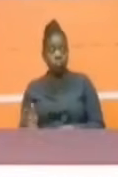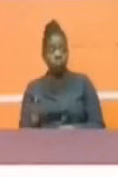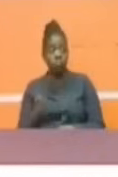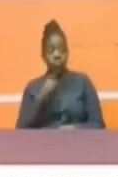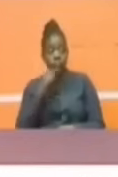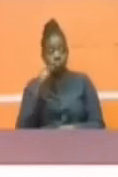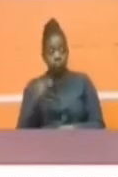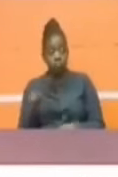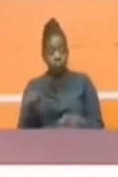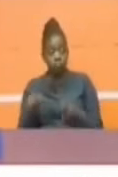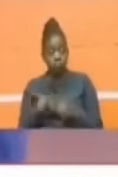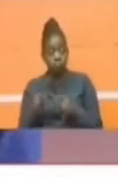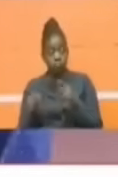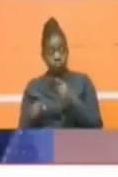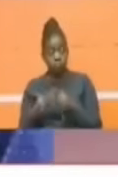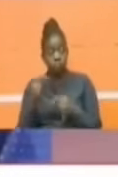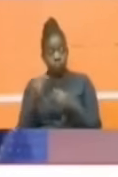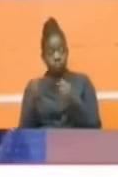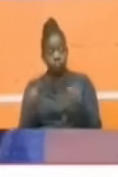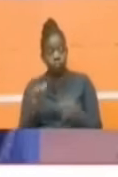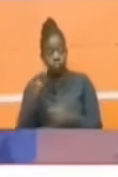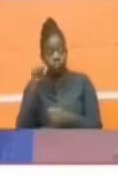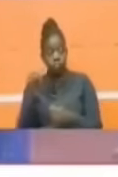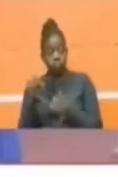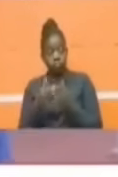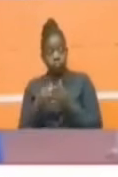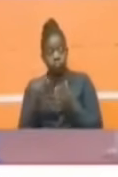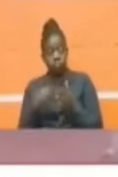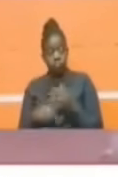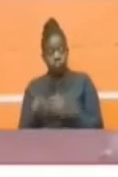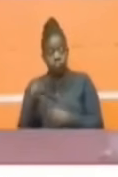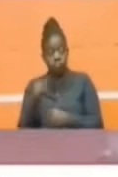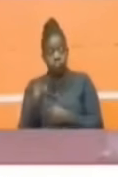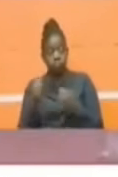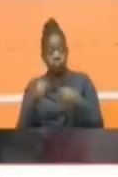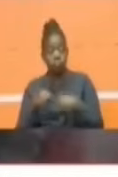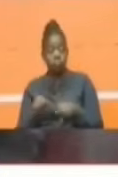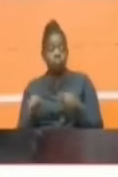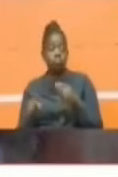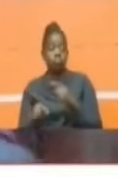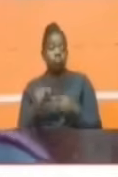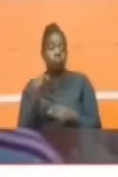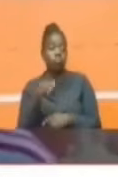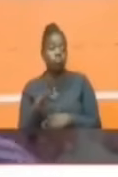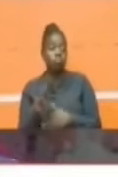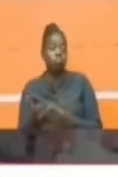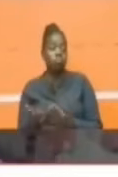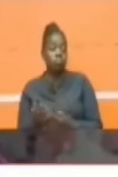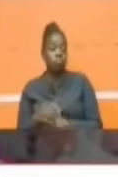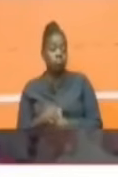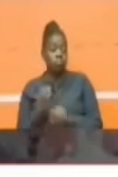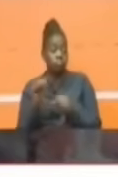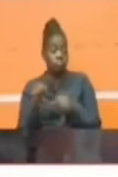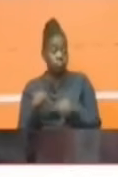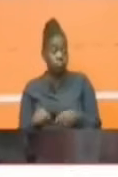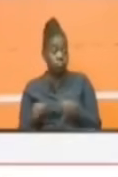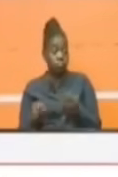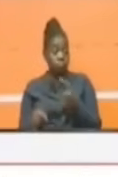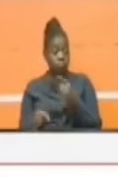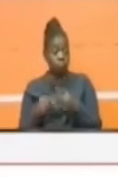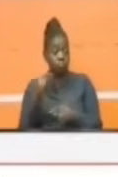nti bw'anaatema n'abange enkya omusango bajaga nti singa yeyakikozesa yandisa ababe naye tukuta mukamutabani